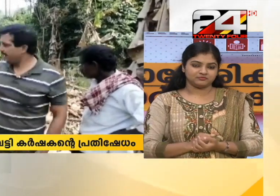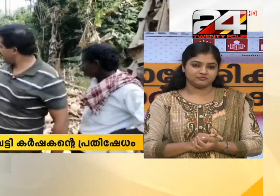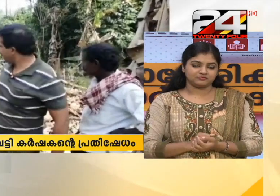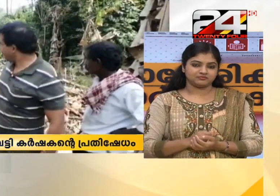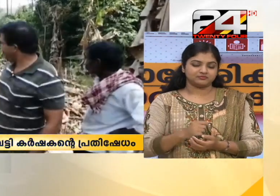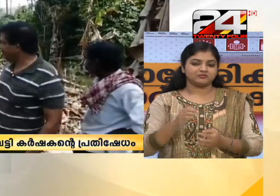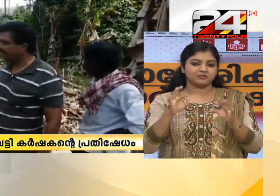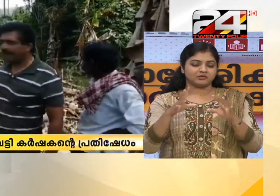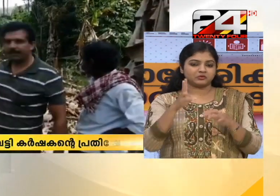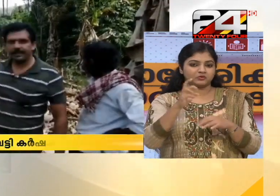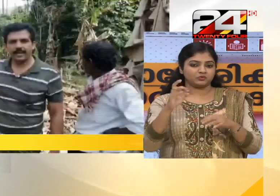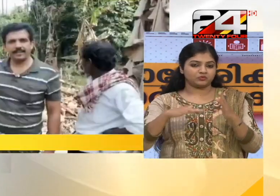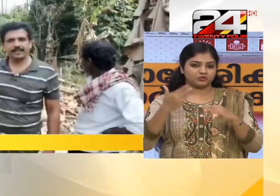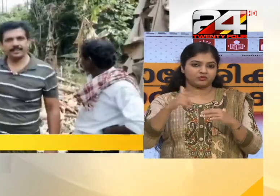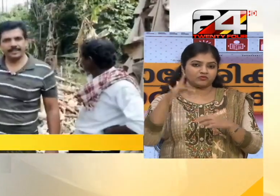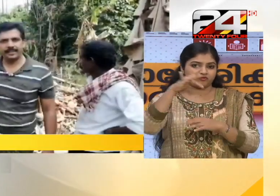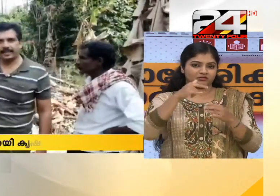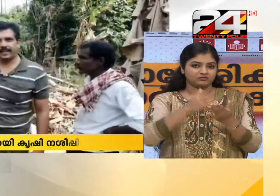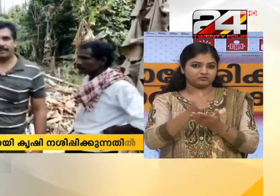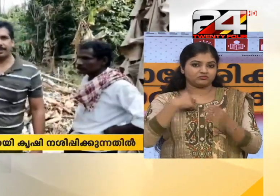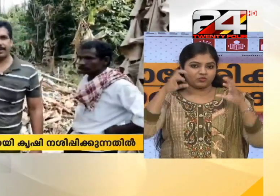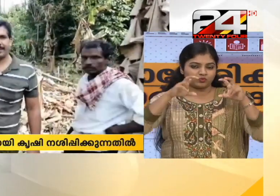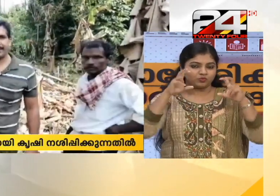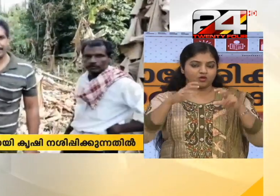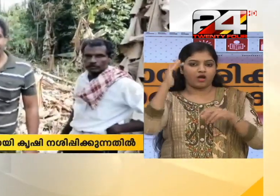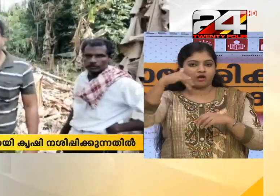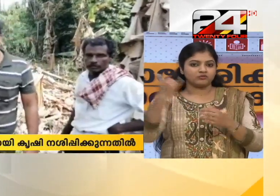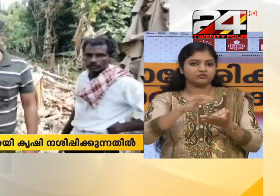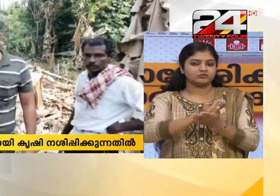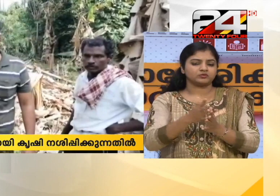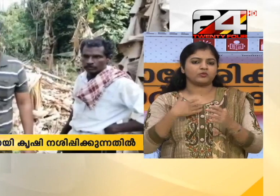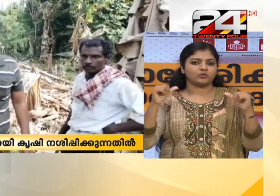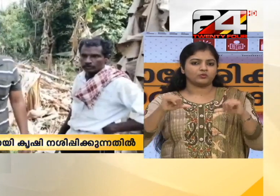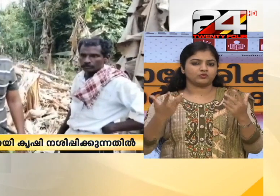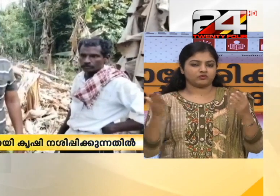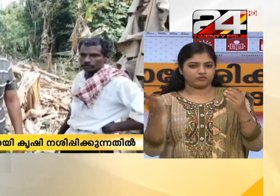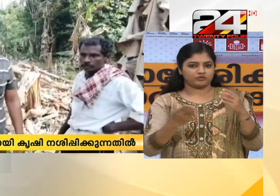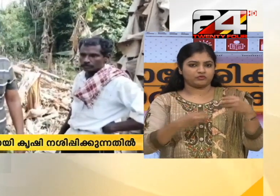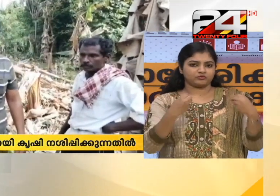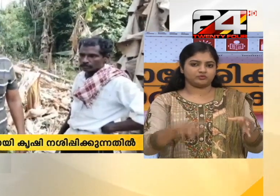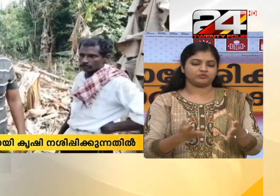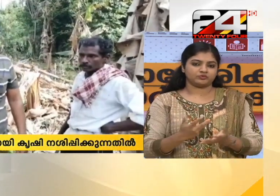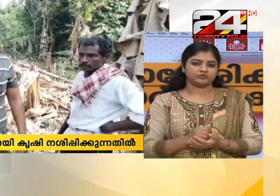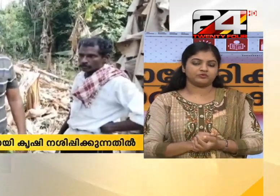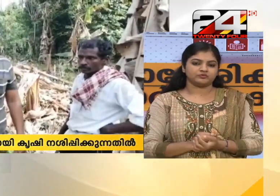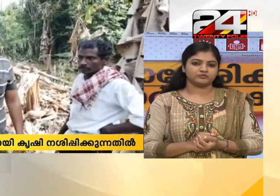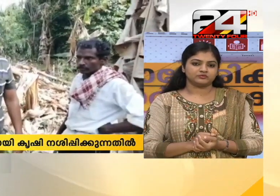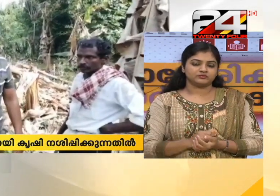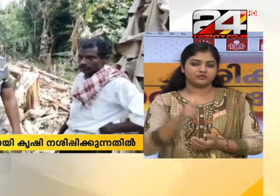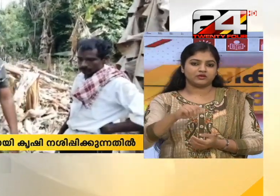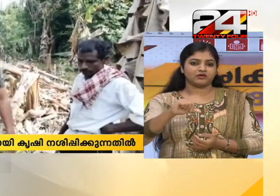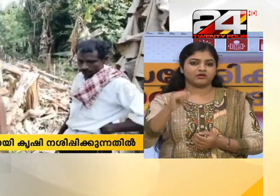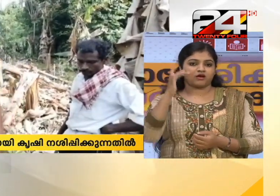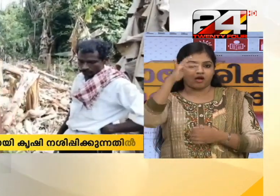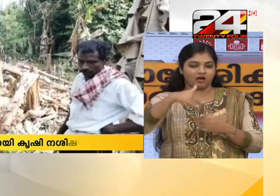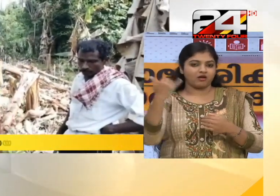വെച്ചിട്ടുണ്ട്. ആനകൾ ഇതുപോലെ നശിപ്പിച്ച കളയാണ്. പിന്നെ ഞാനിതിനെ ഇത് കൃഷി ചെയ്യുന്നത് അതിനേക്കാളും ഭേദം വെട്ടി എനിക്ക് അത്രയെങ്കിലും നന്നായി പോകുന്നത്. എന്നുവെച്ചാൽ ആന തിന്നിട്ട് ഇനി ഇപ്പം മറ്റുള്ളവർക്ക് ഇത് തീറ്റയായി കണ്ട് പിന്നെയും